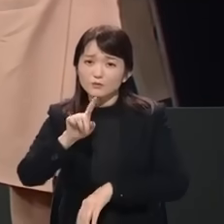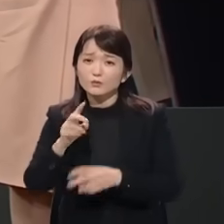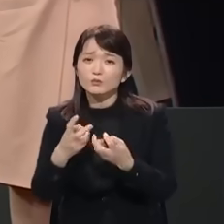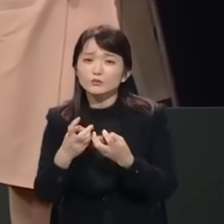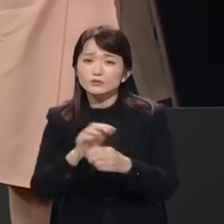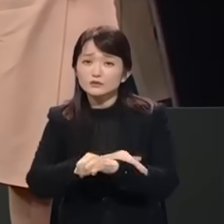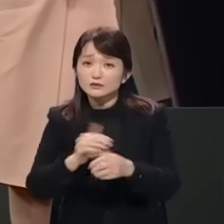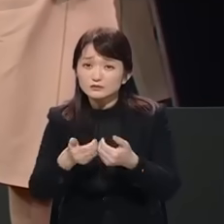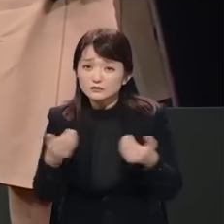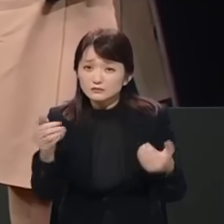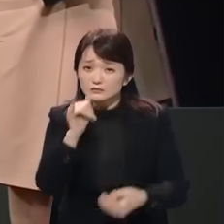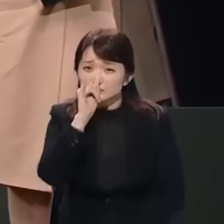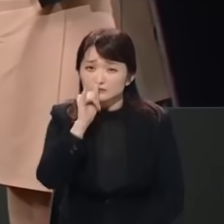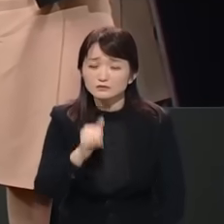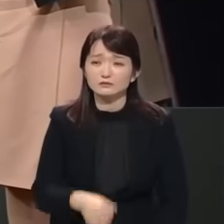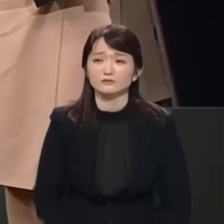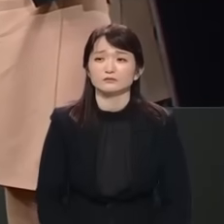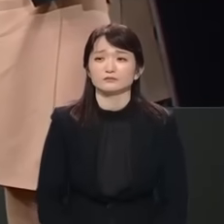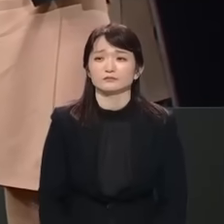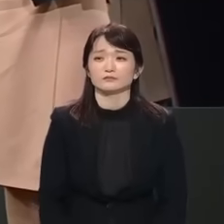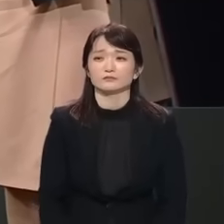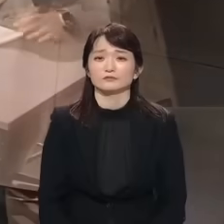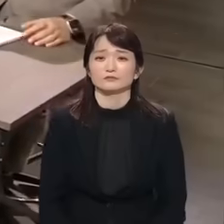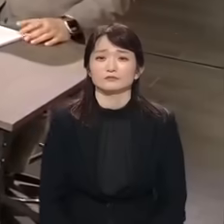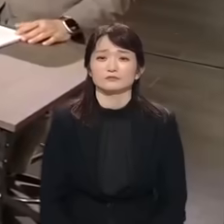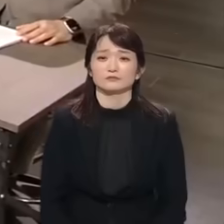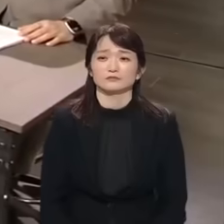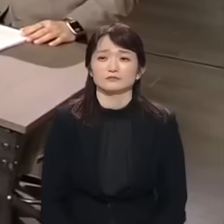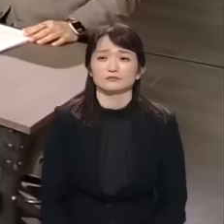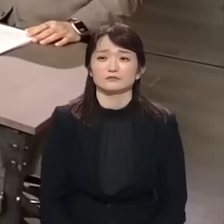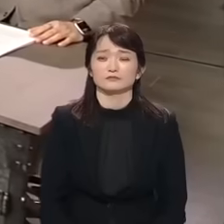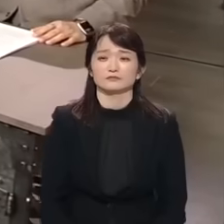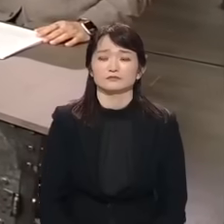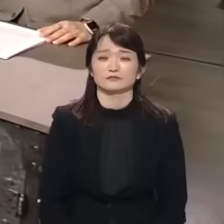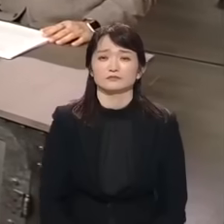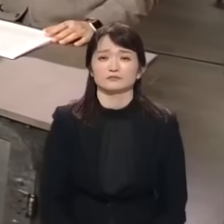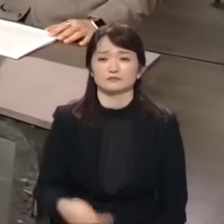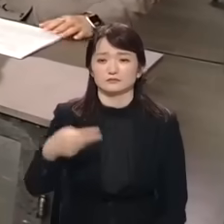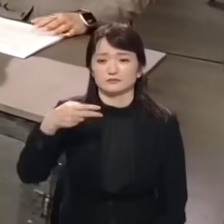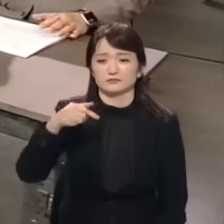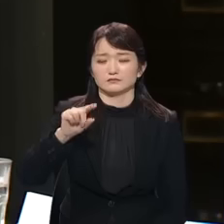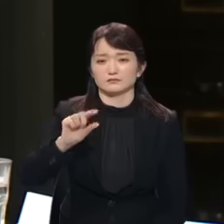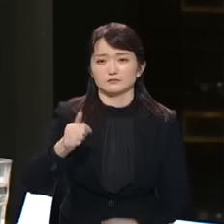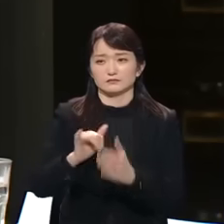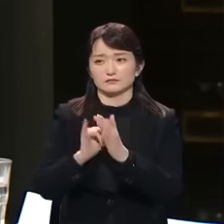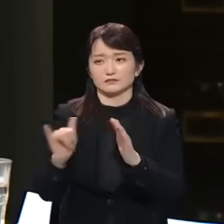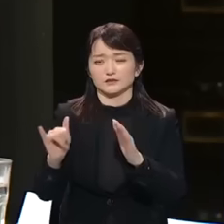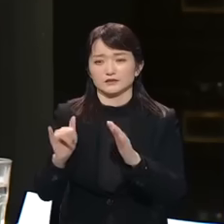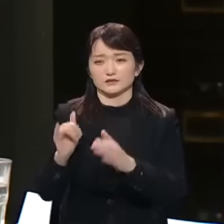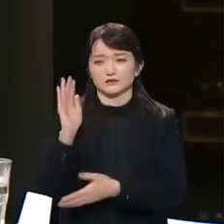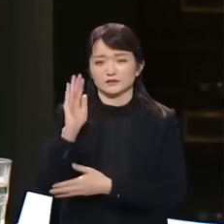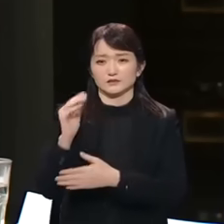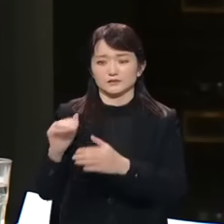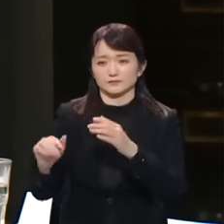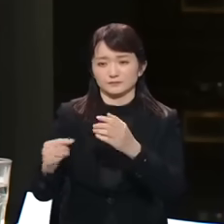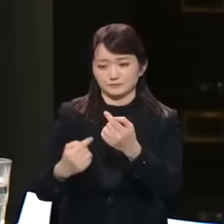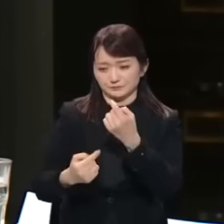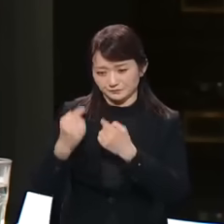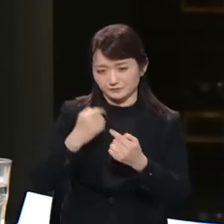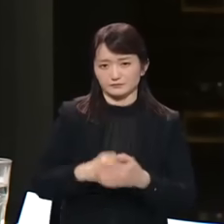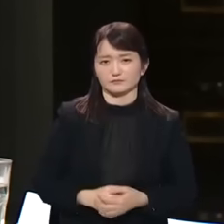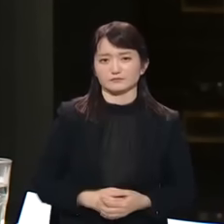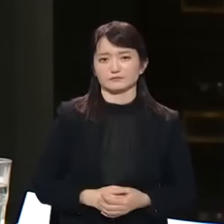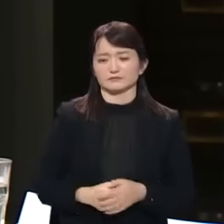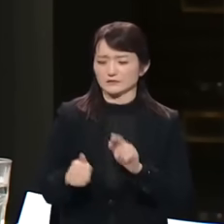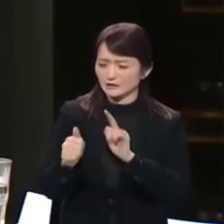하면 잘 헤어질 수 있을까요 자 4반 가족분의 사연 제보입니다 안전 이별을 하고